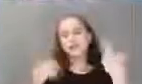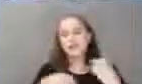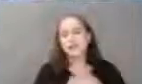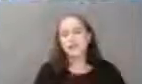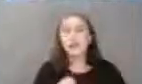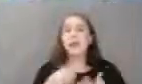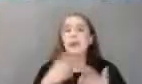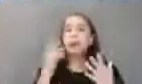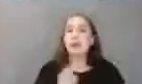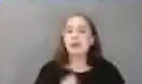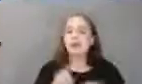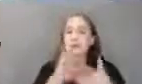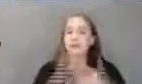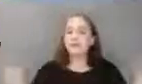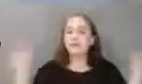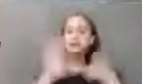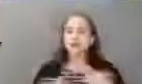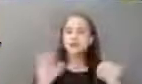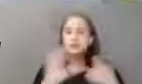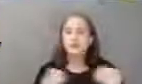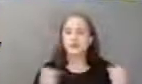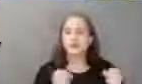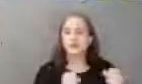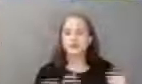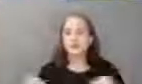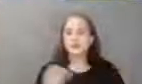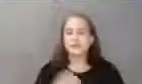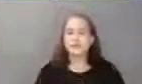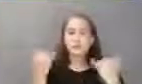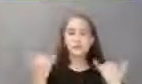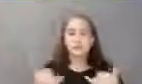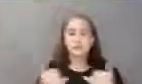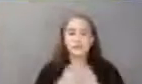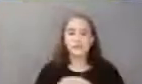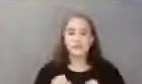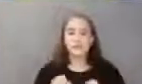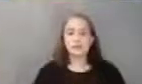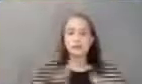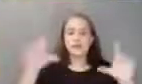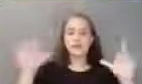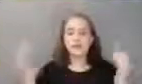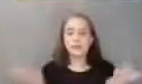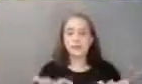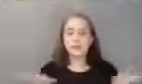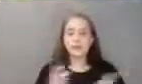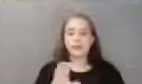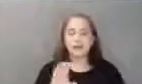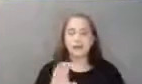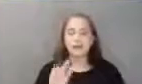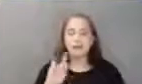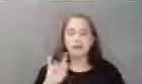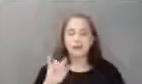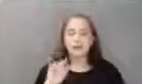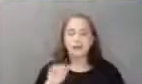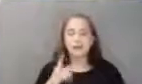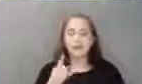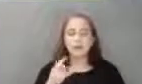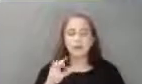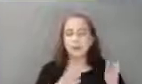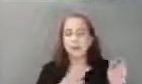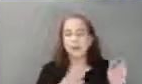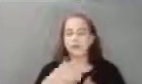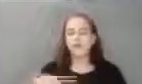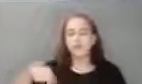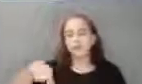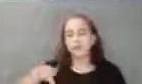Traffic Discipline Office ng MMDA matapos masuspindi ito dahil sa pananapak ani